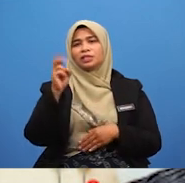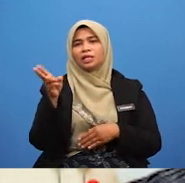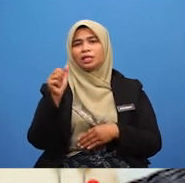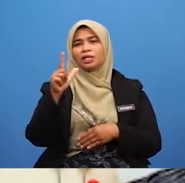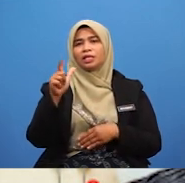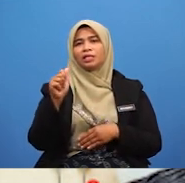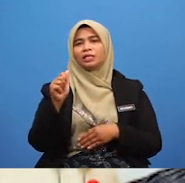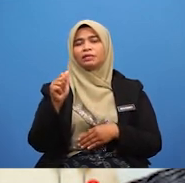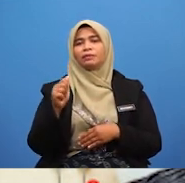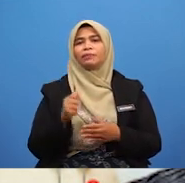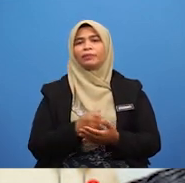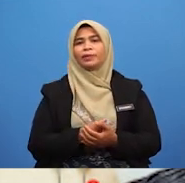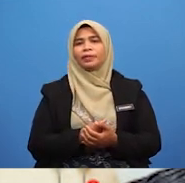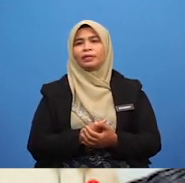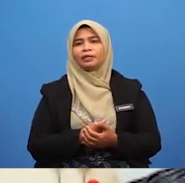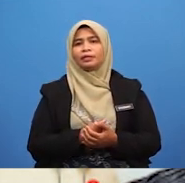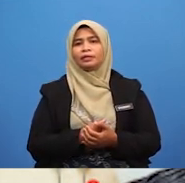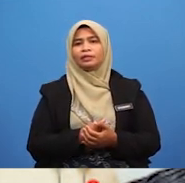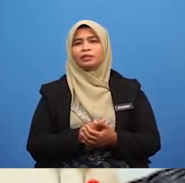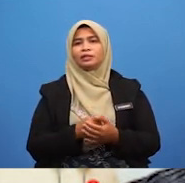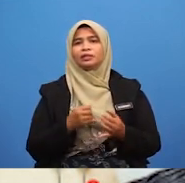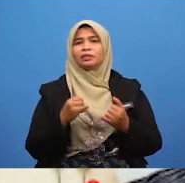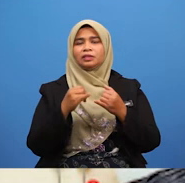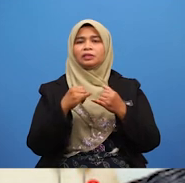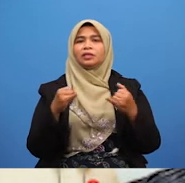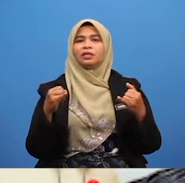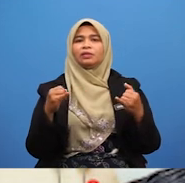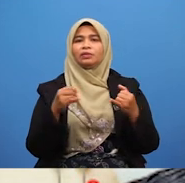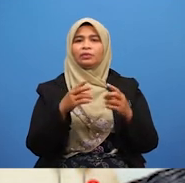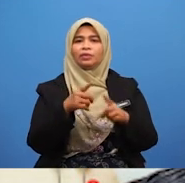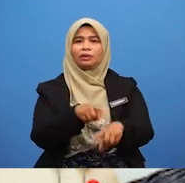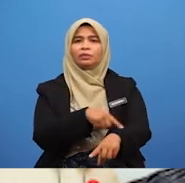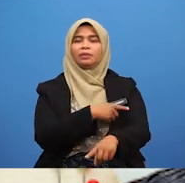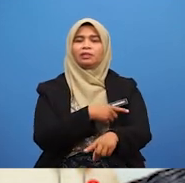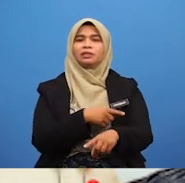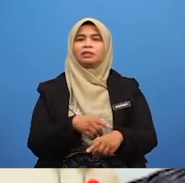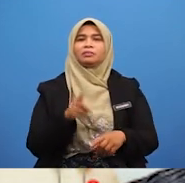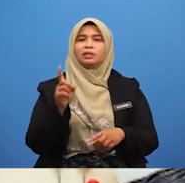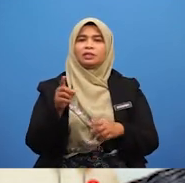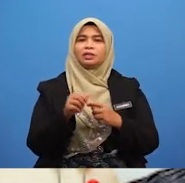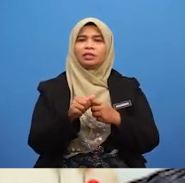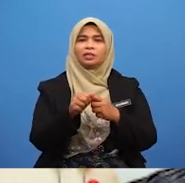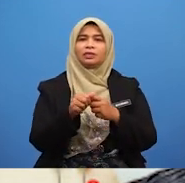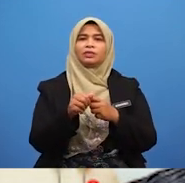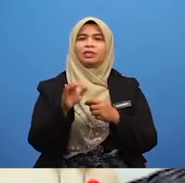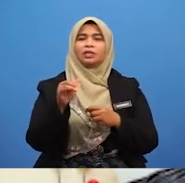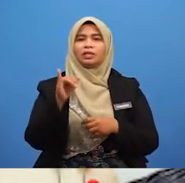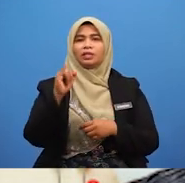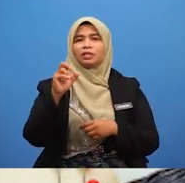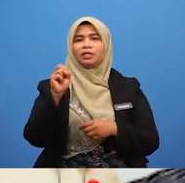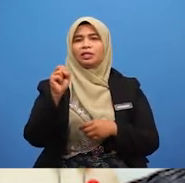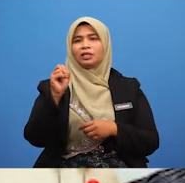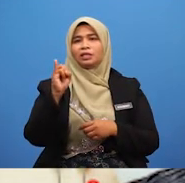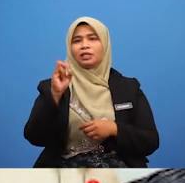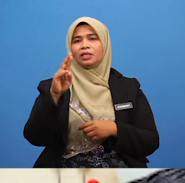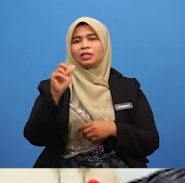genggang, jalur memanjang dan pastikan keadaan jalur mengikut ira yang betul. Dan yang